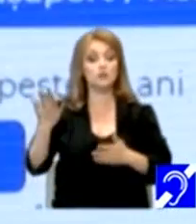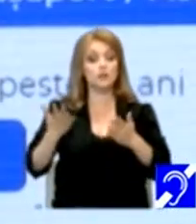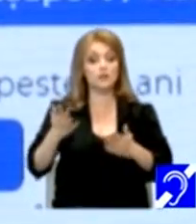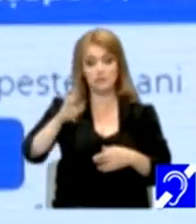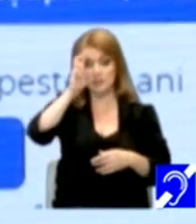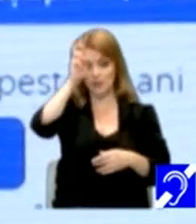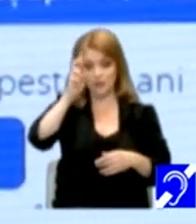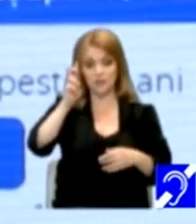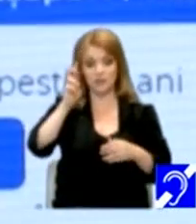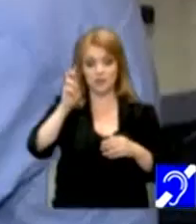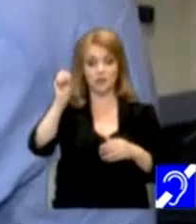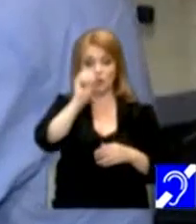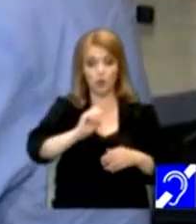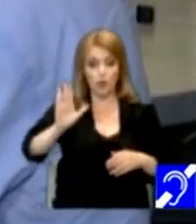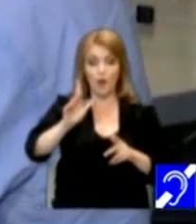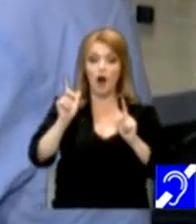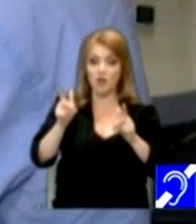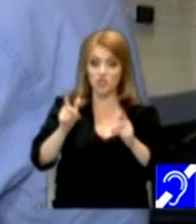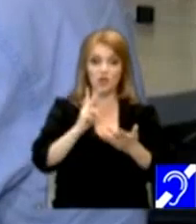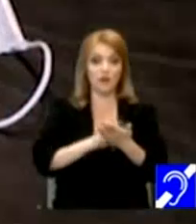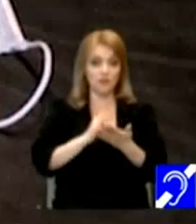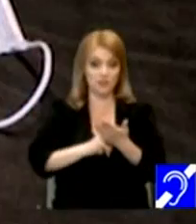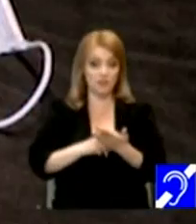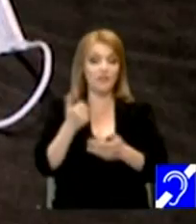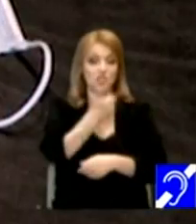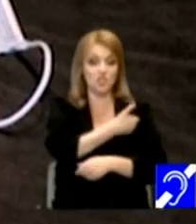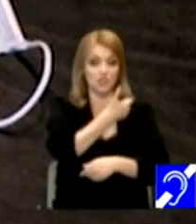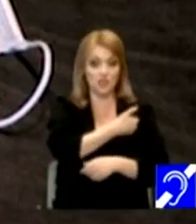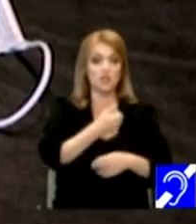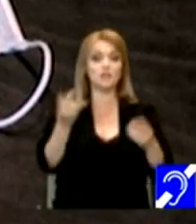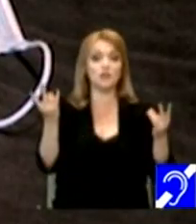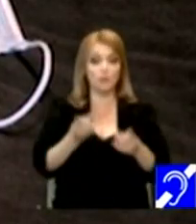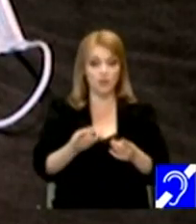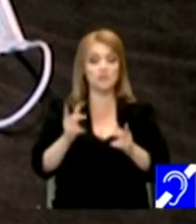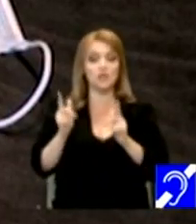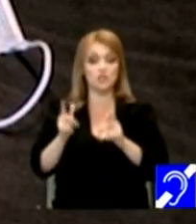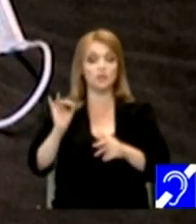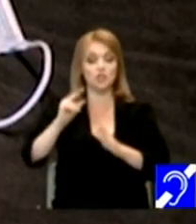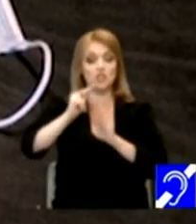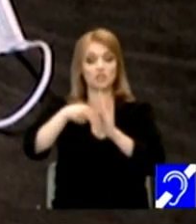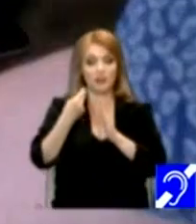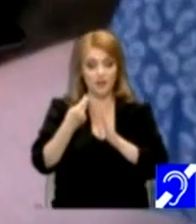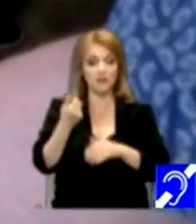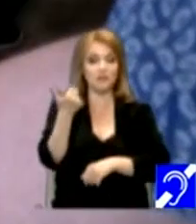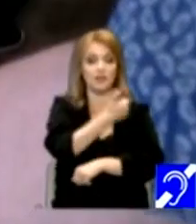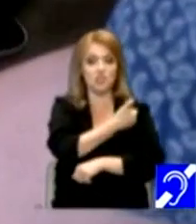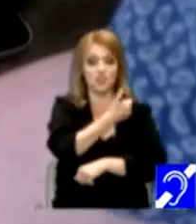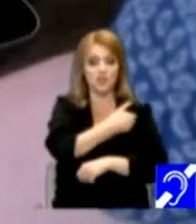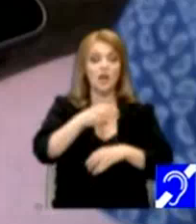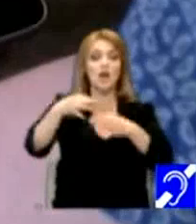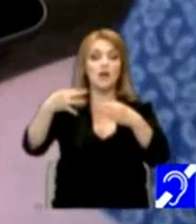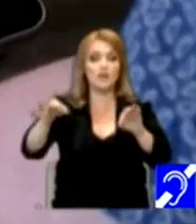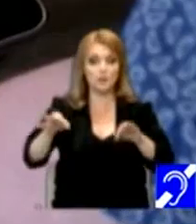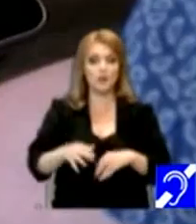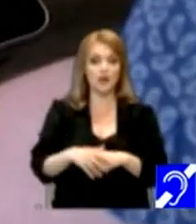statele membre ale Uniunii Europene acceptă dovada vaccinării, ele ar trebui să accepte și certificatele de vaccinare eliberate